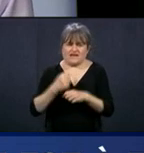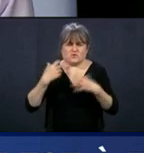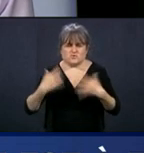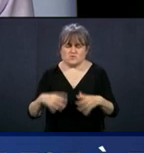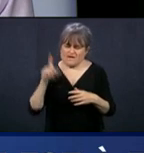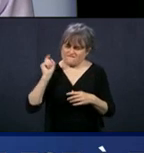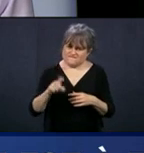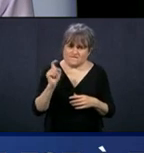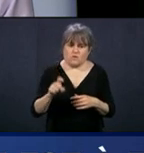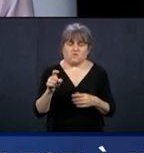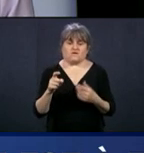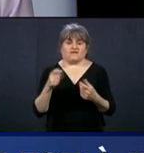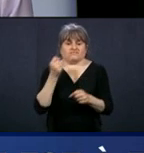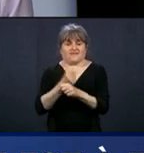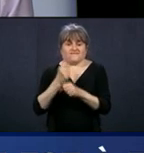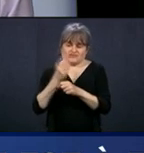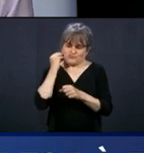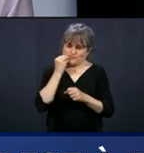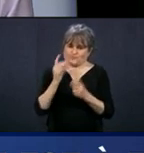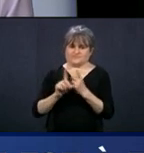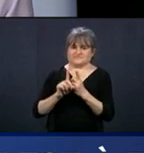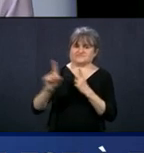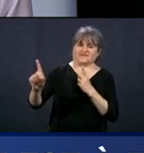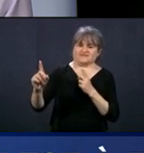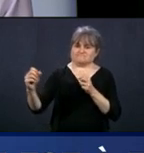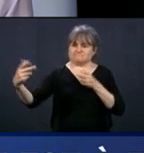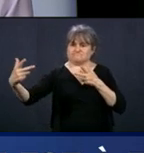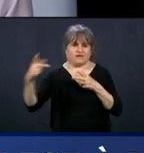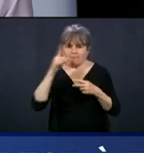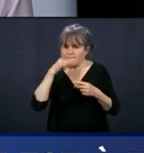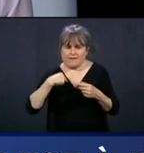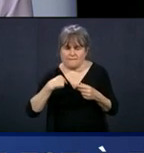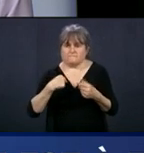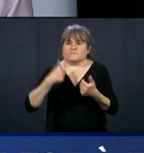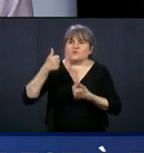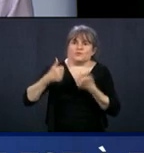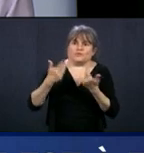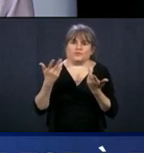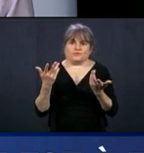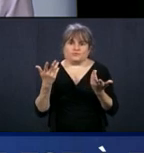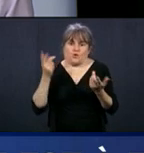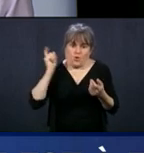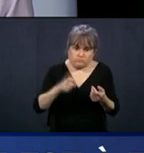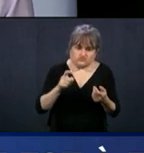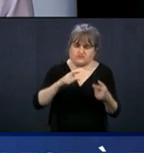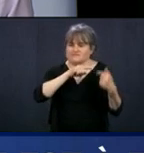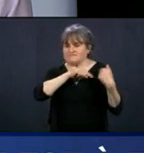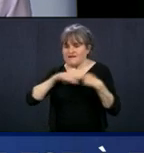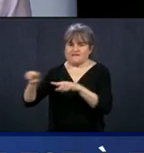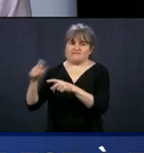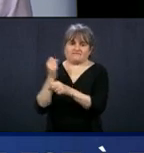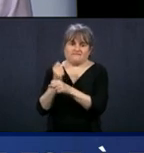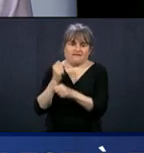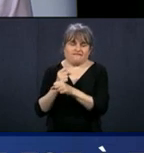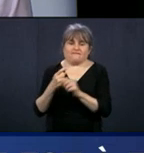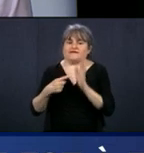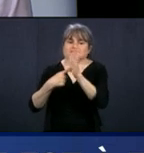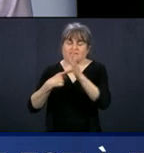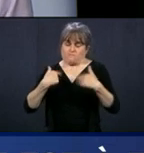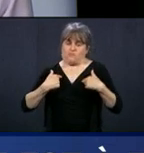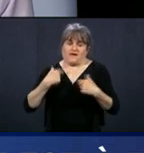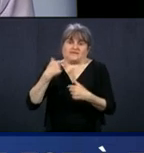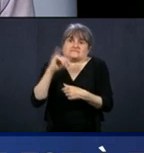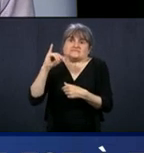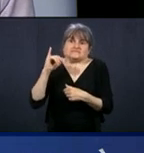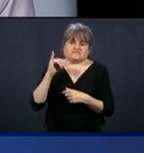parents étaient dans l'impossibilité et que j'étais vraiment, là, objectivement parlant, considérée dans les services essentiels, par exemple, dans le réseau de la